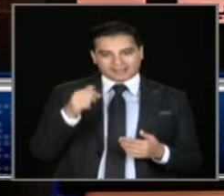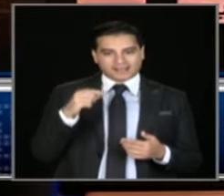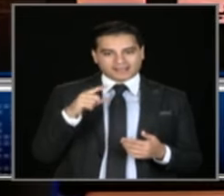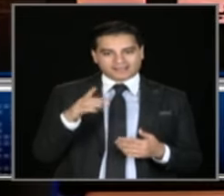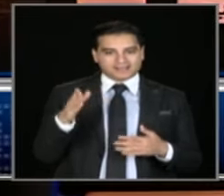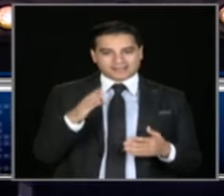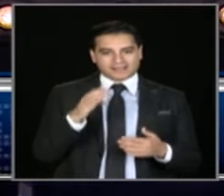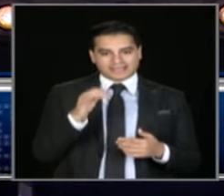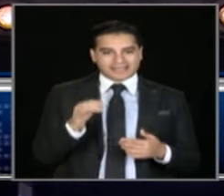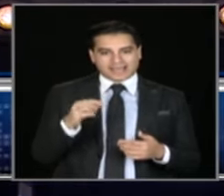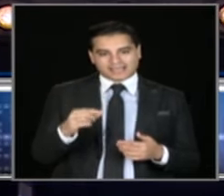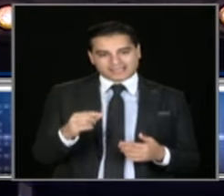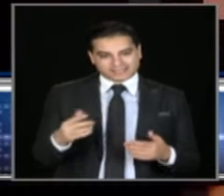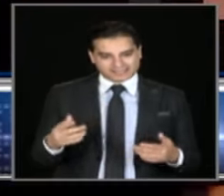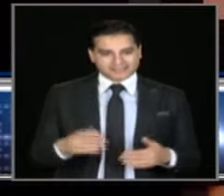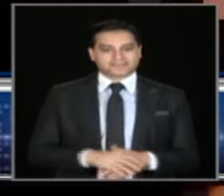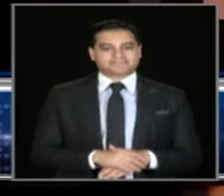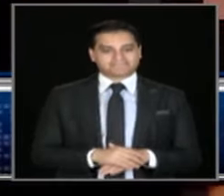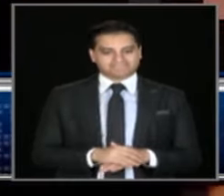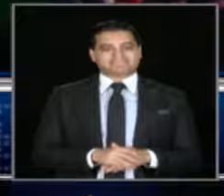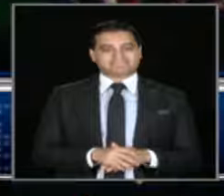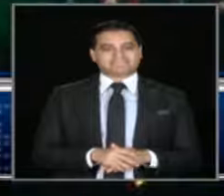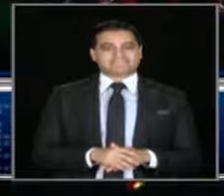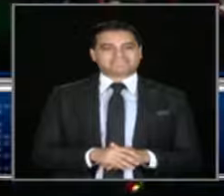جاي؟ عمر، إجابة صحيحة.